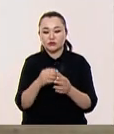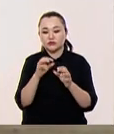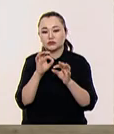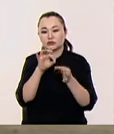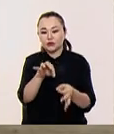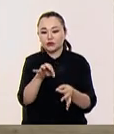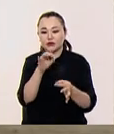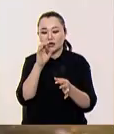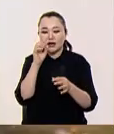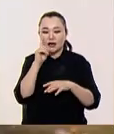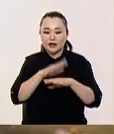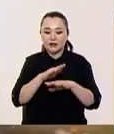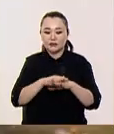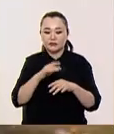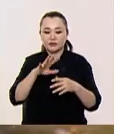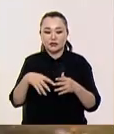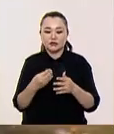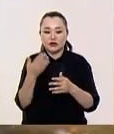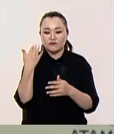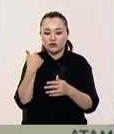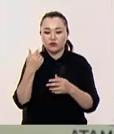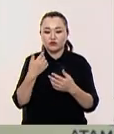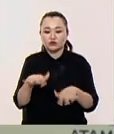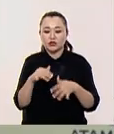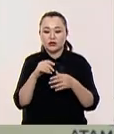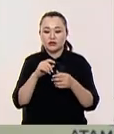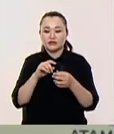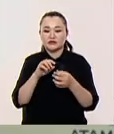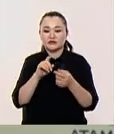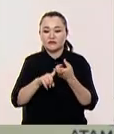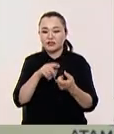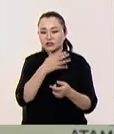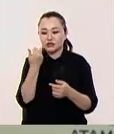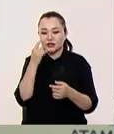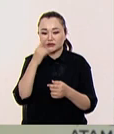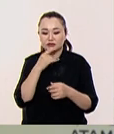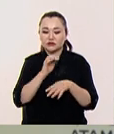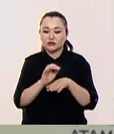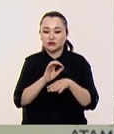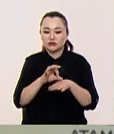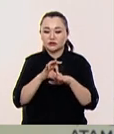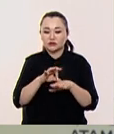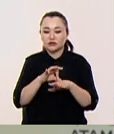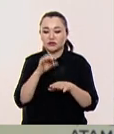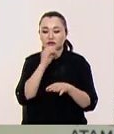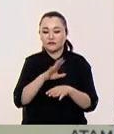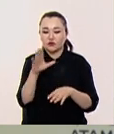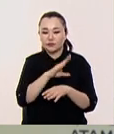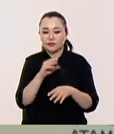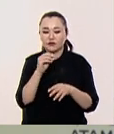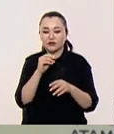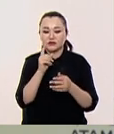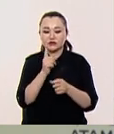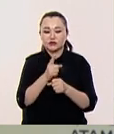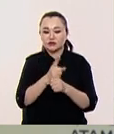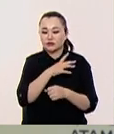Теміржол әкімшісімен байланыс әлдеқашан үзілген. Бүгінде қазақстандық жүк тасымалдаушы компанияларға Еуропадан тауар әкелуге тыйым